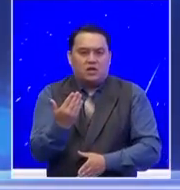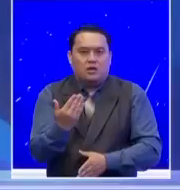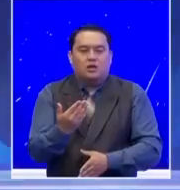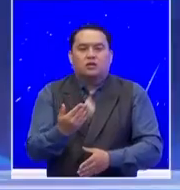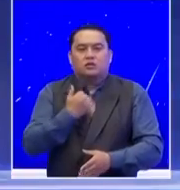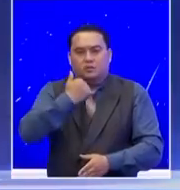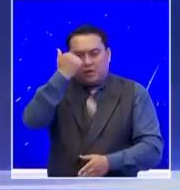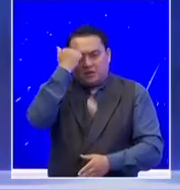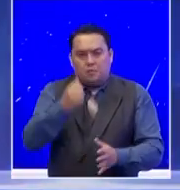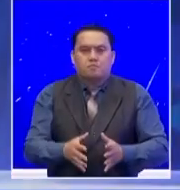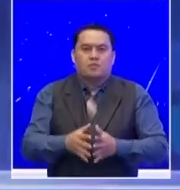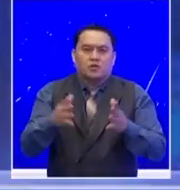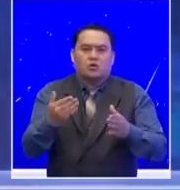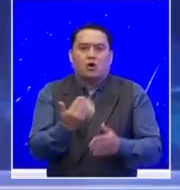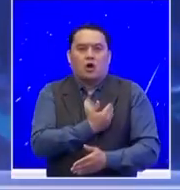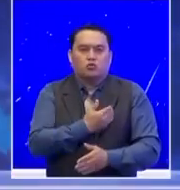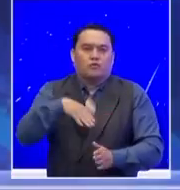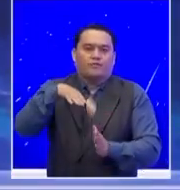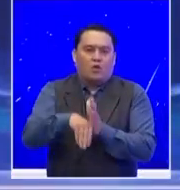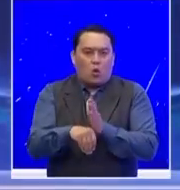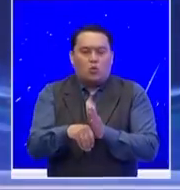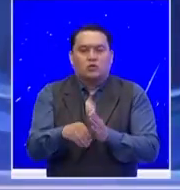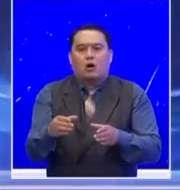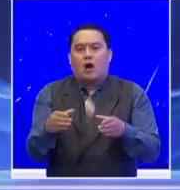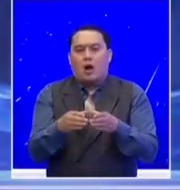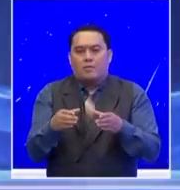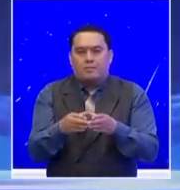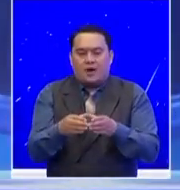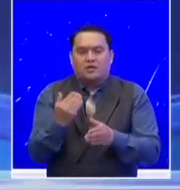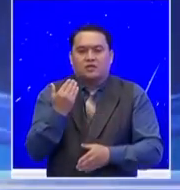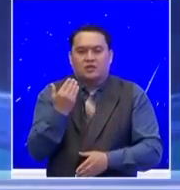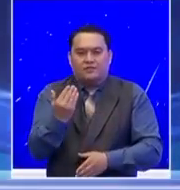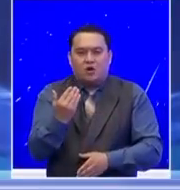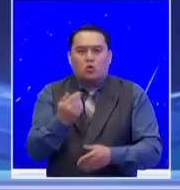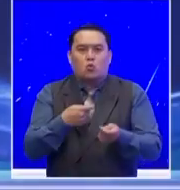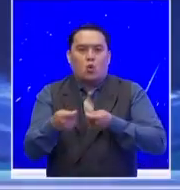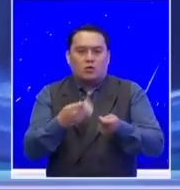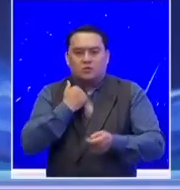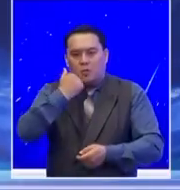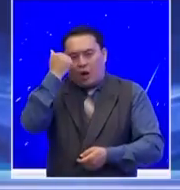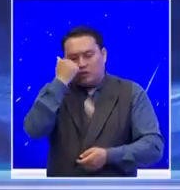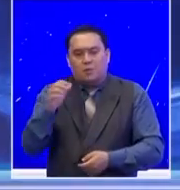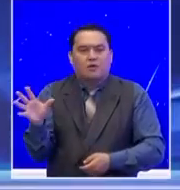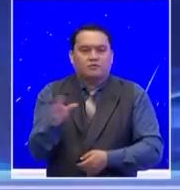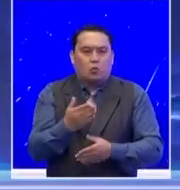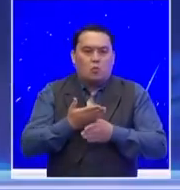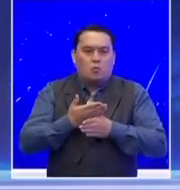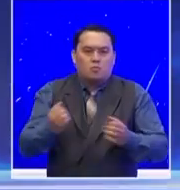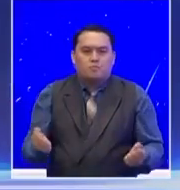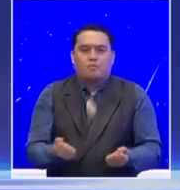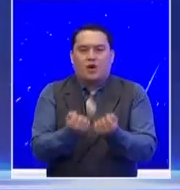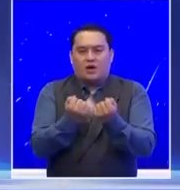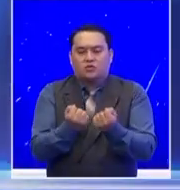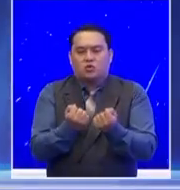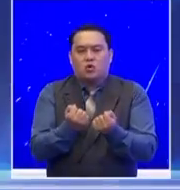искреннюю благодарность. Также хочу отметить вклад учредителей компании Universal Energy и сказать спасибо за оказываемую поддержку